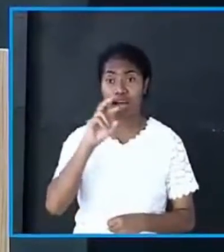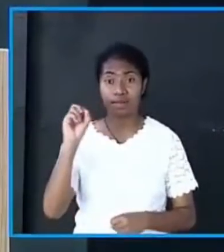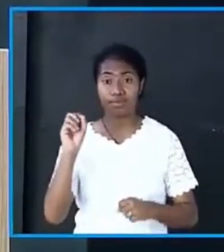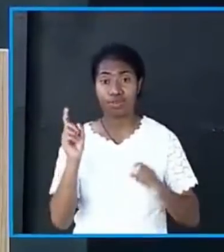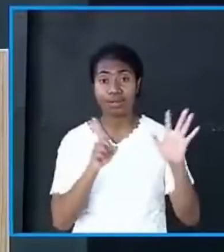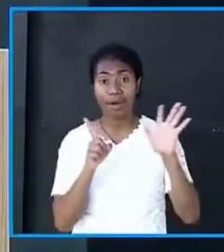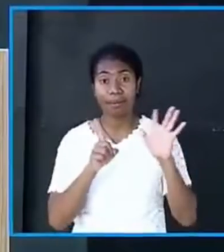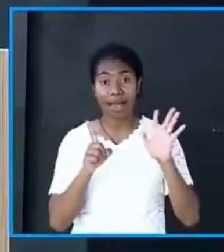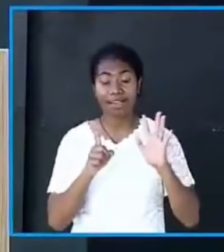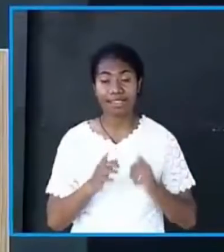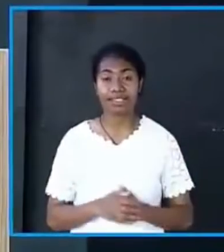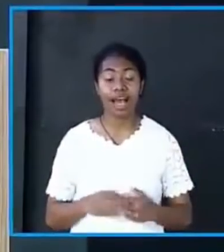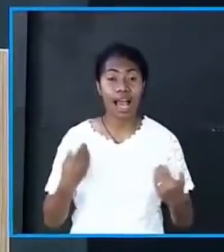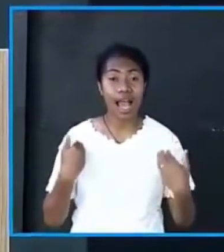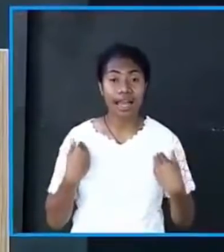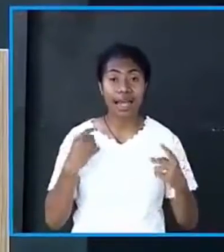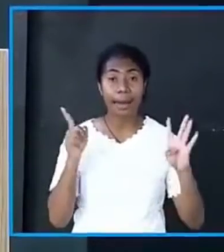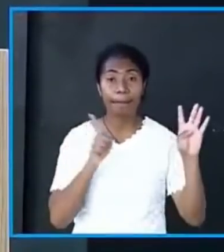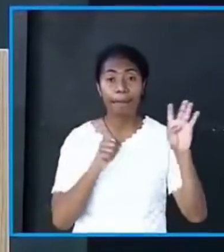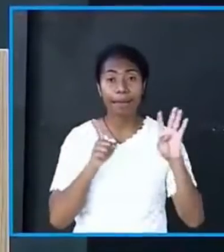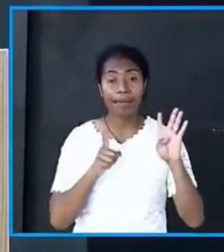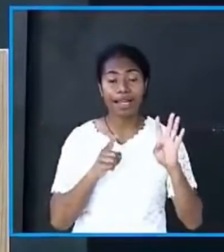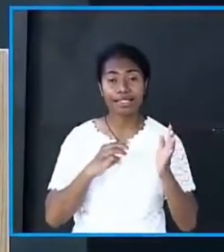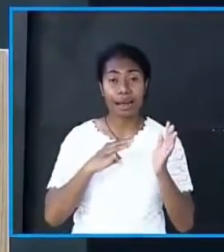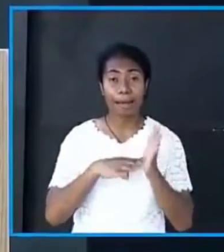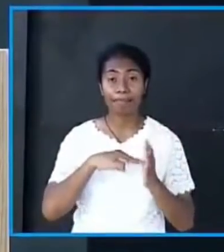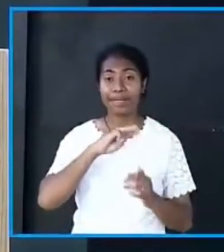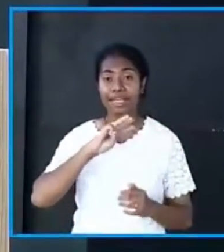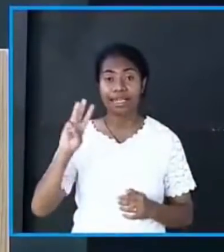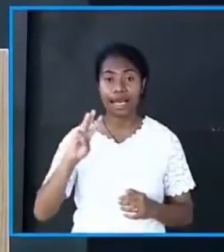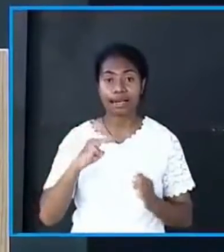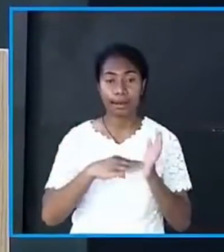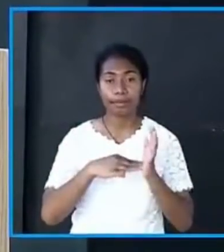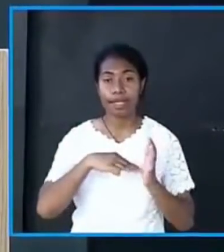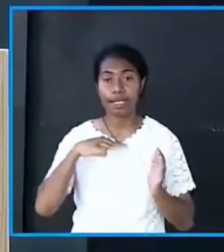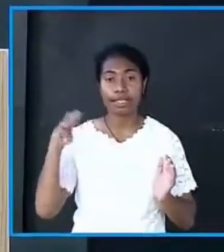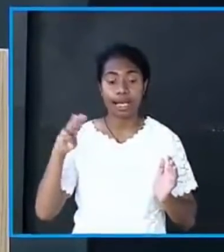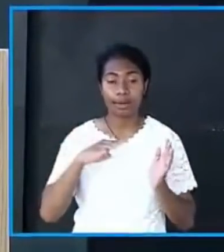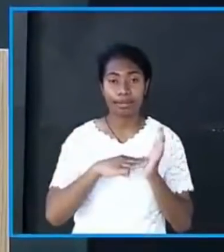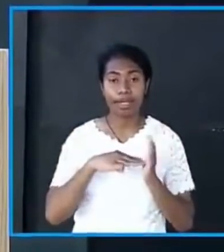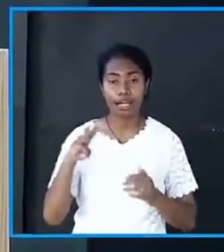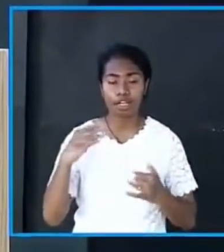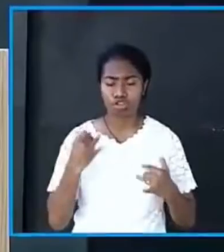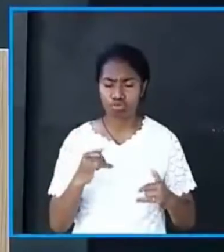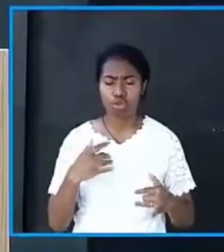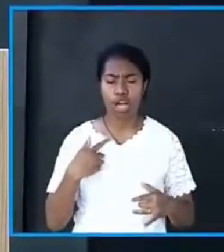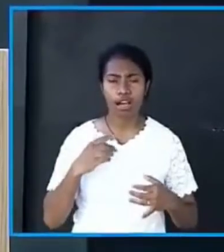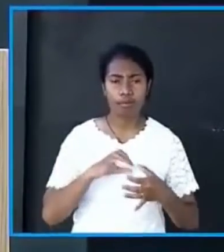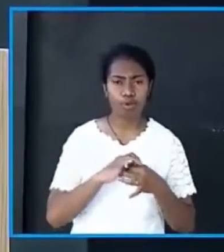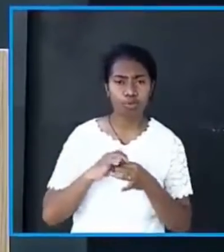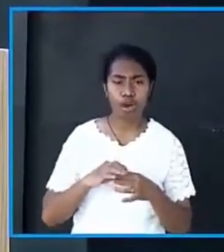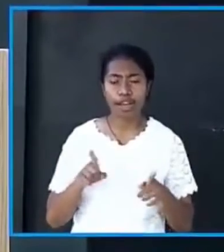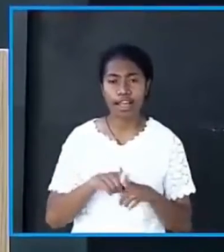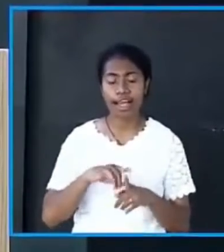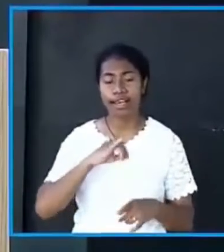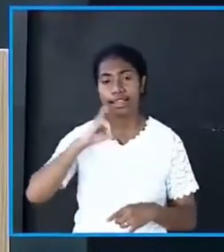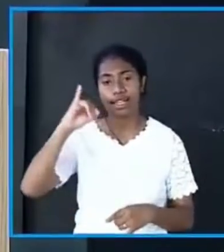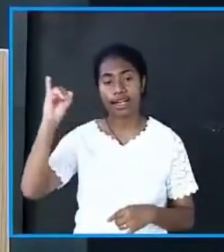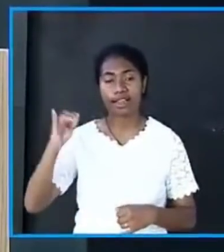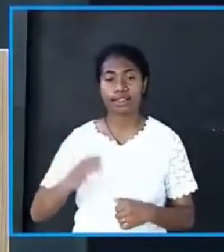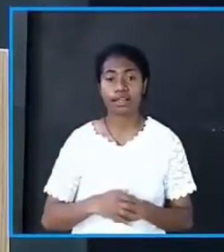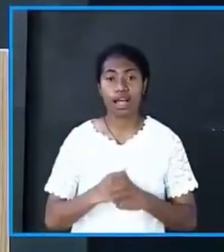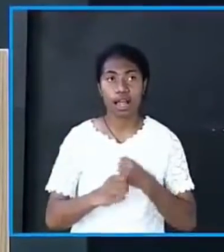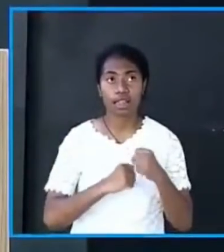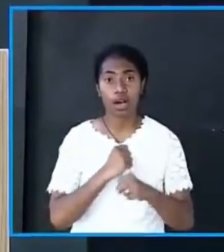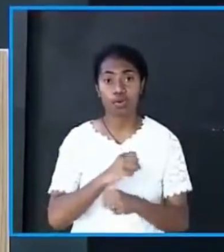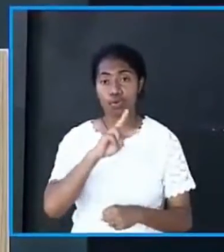ada 14 miliar barang yang sudah konek dengan internet dan tahun